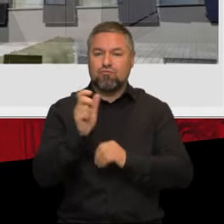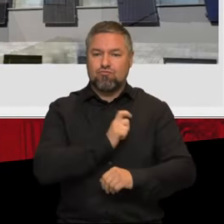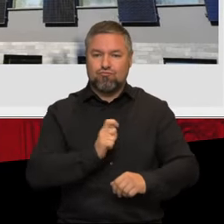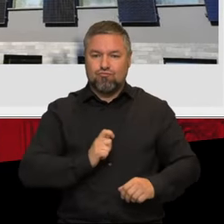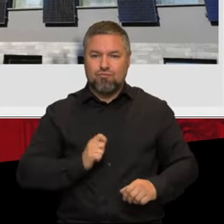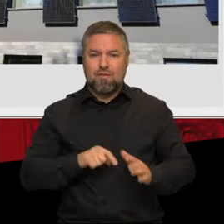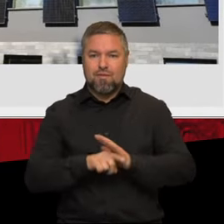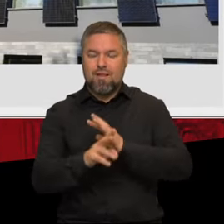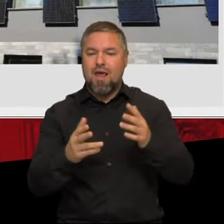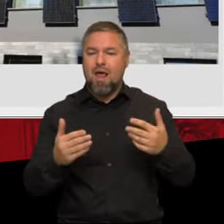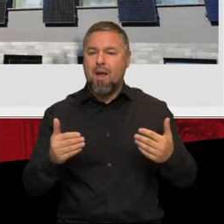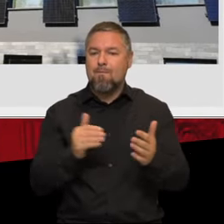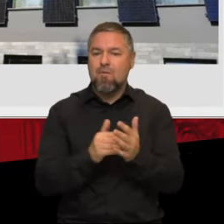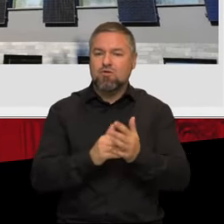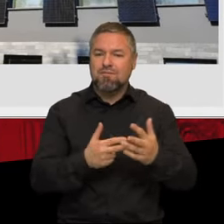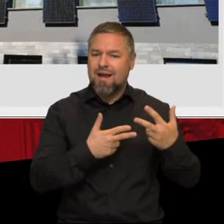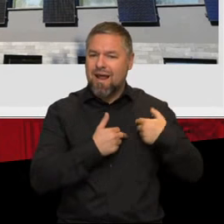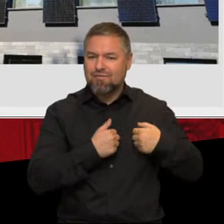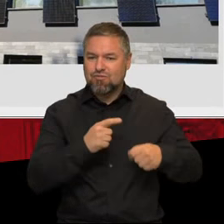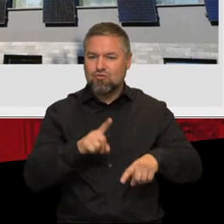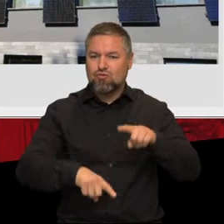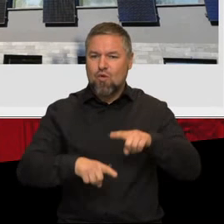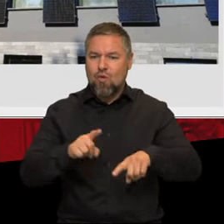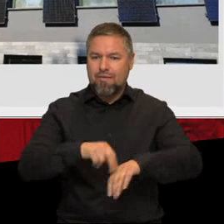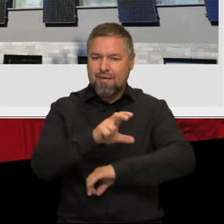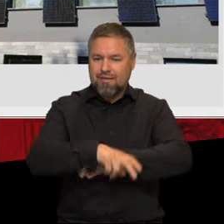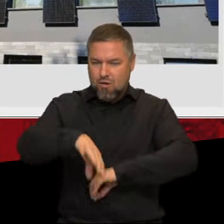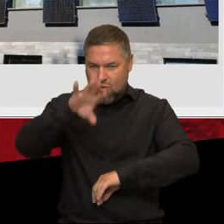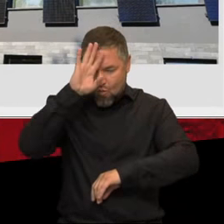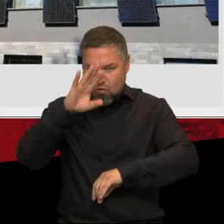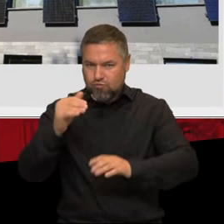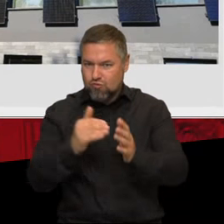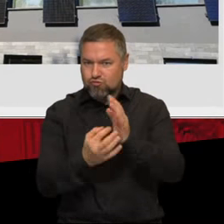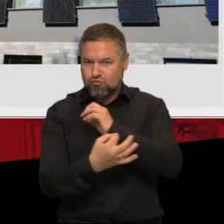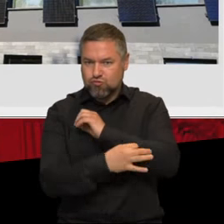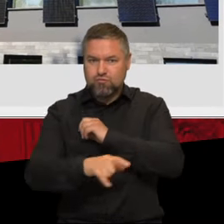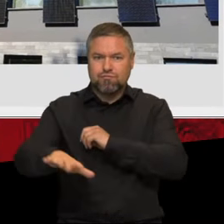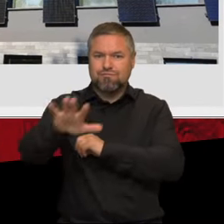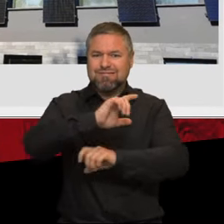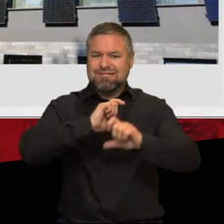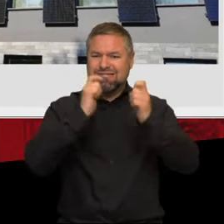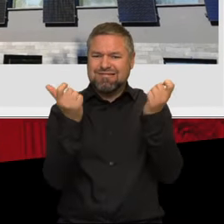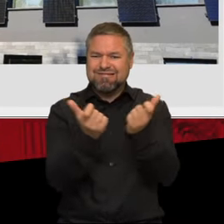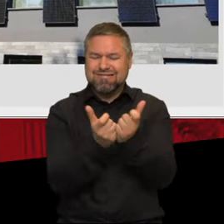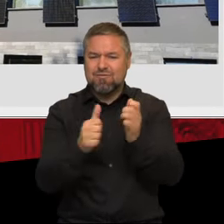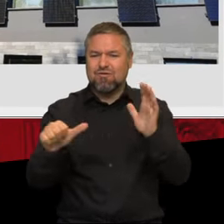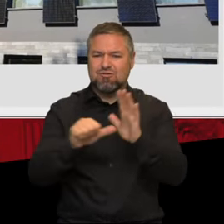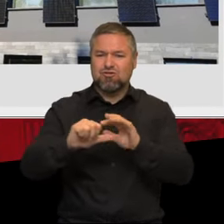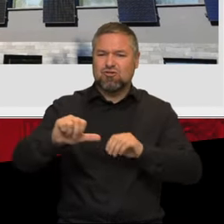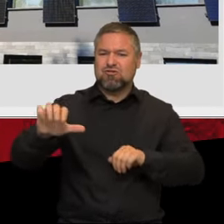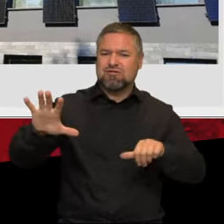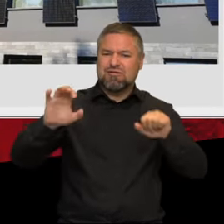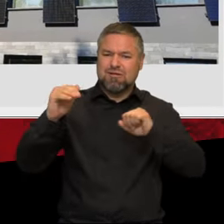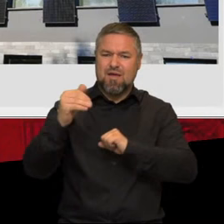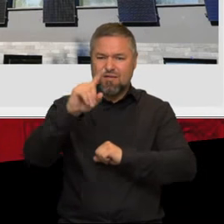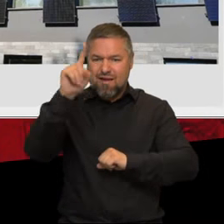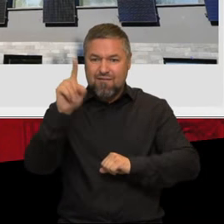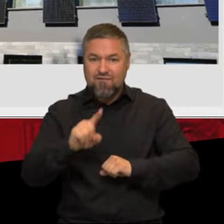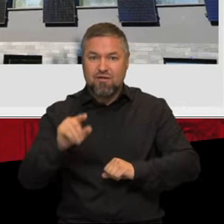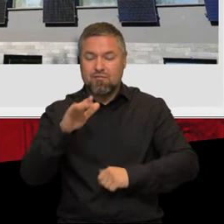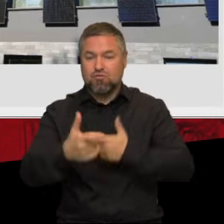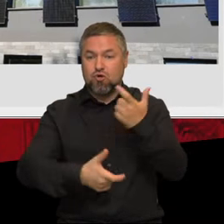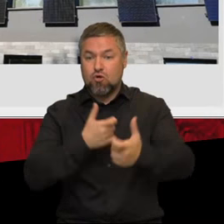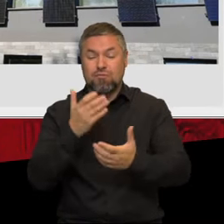biurowego na potrzeby administracji i studentów Politechniki Łódzkiej. Konstrukcja ta o powierzchni całkowitej 1600 m2